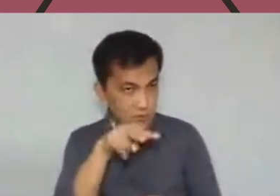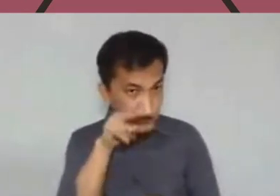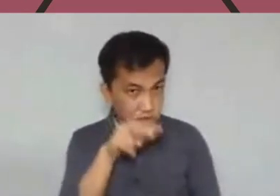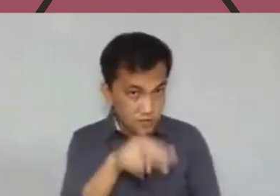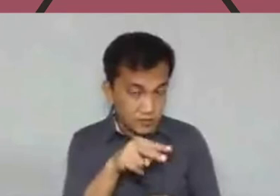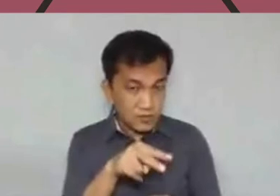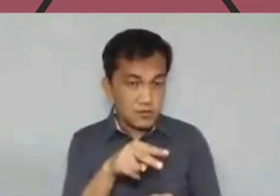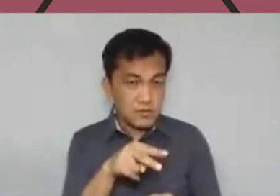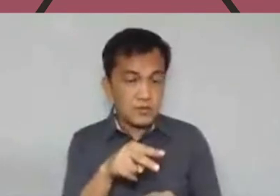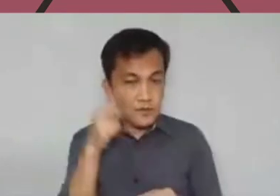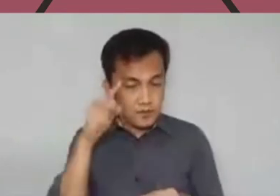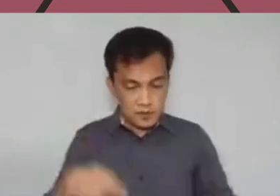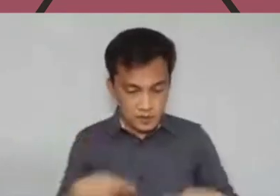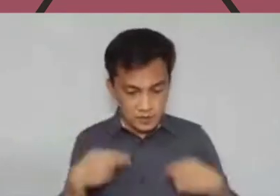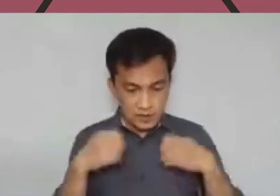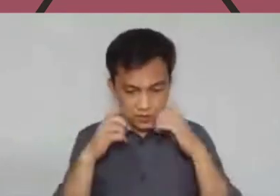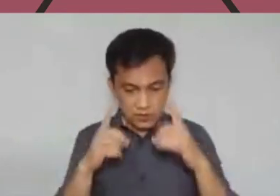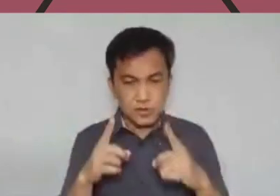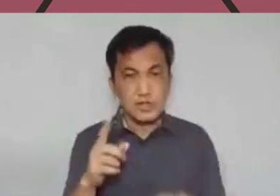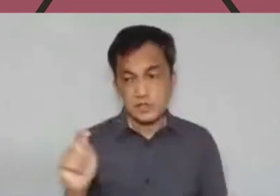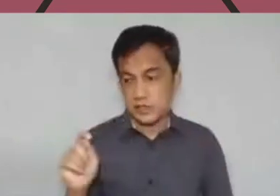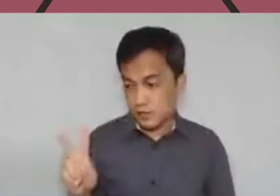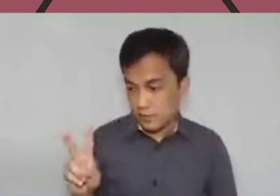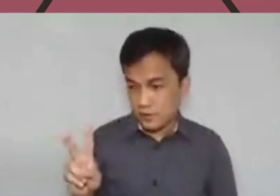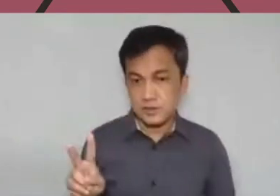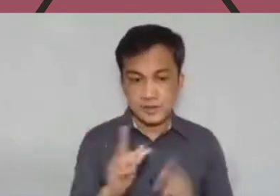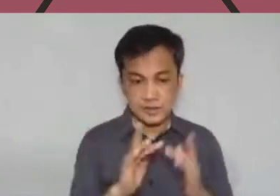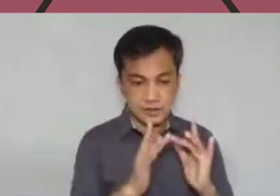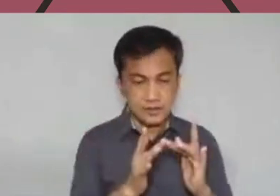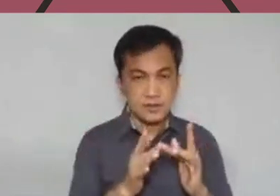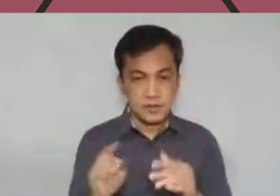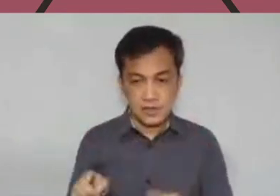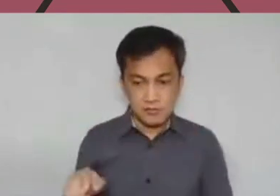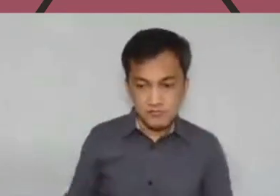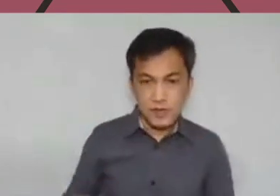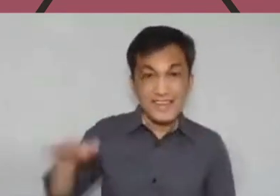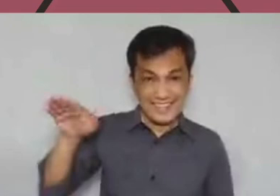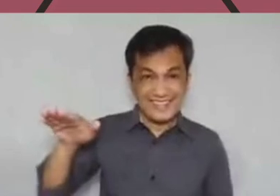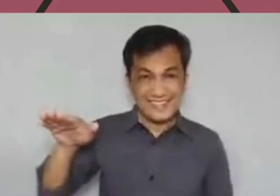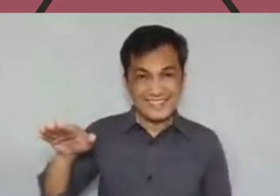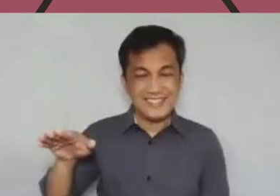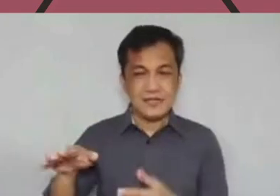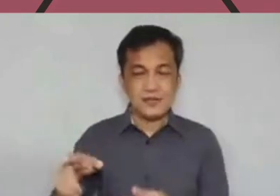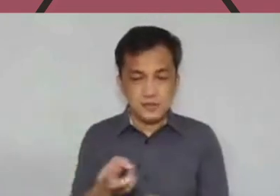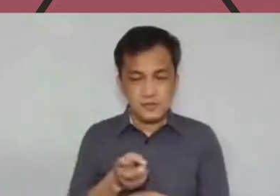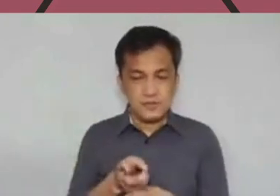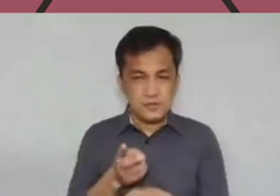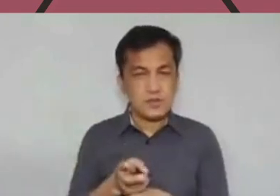telebisyon at social media habang siya ay lumalaki para mapanatili niya ang kanyang malusog na pangangatawan.